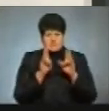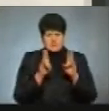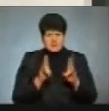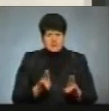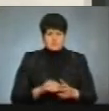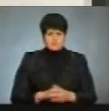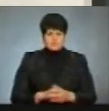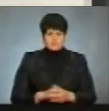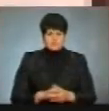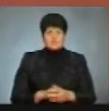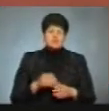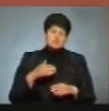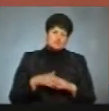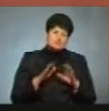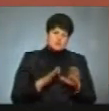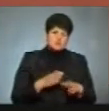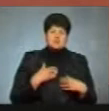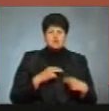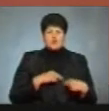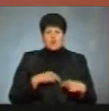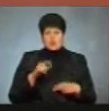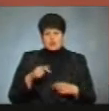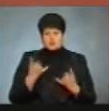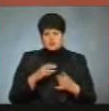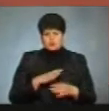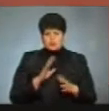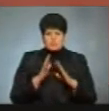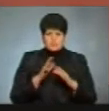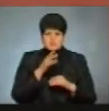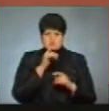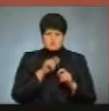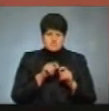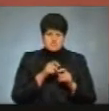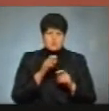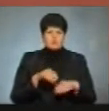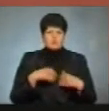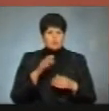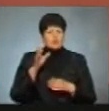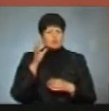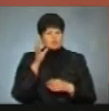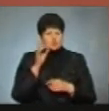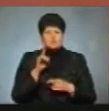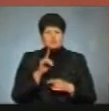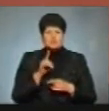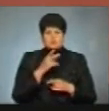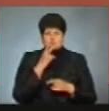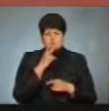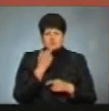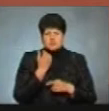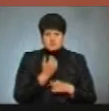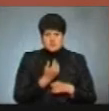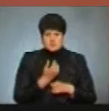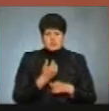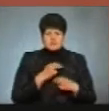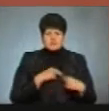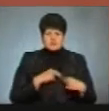об'єктів підвищеної безпеки. Зрозуміло. Наші колеги сьогодні були в парку під час перевірки. Я пропоную зараз послухати, що помітили вони